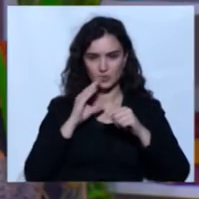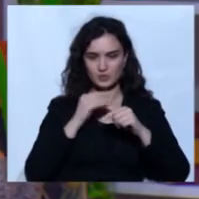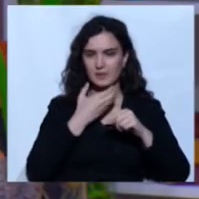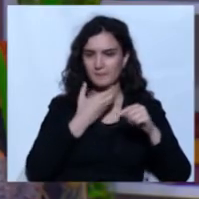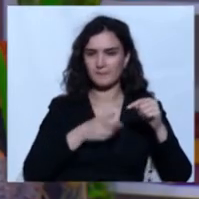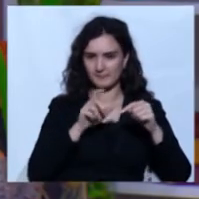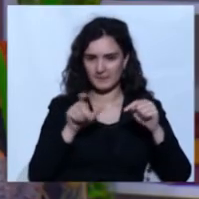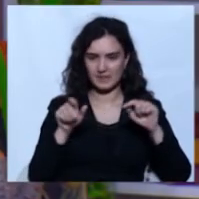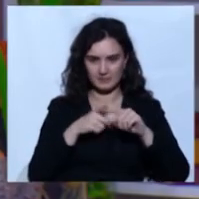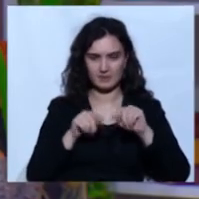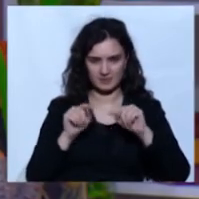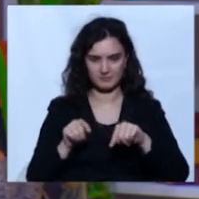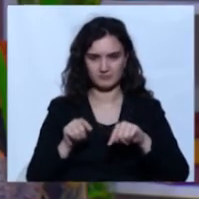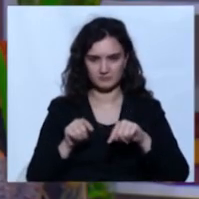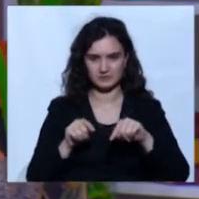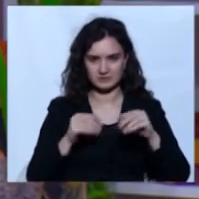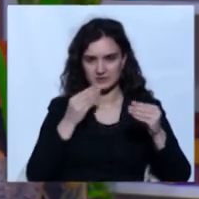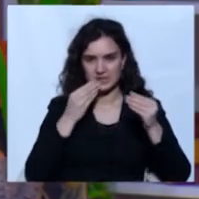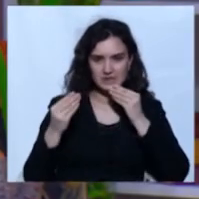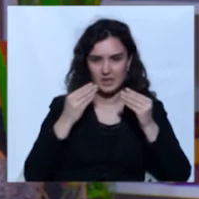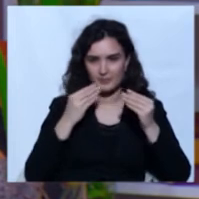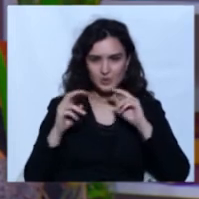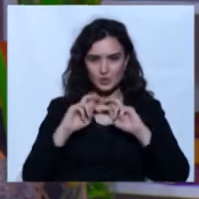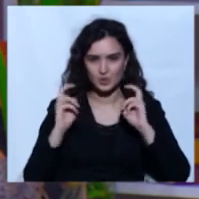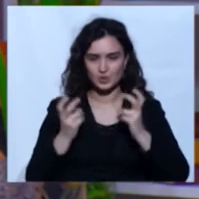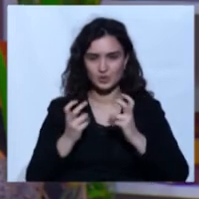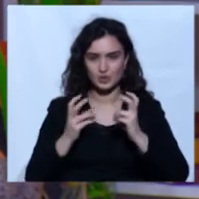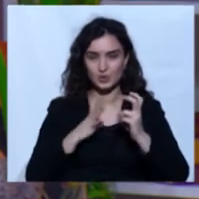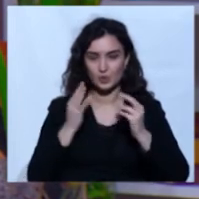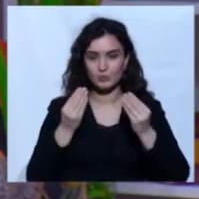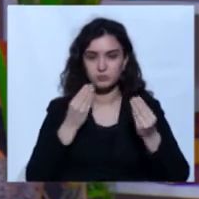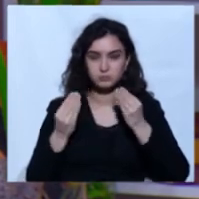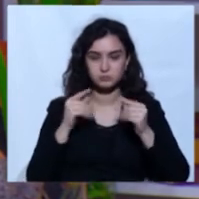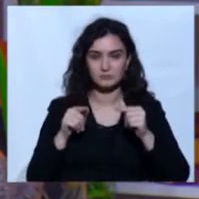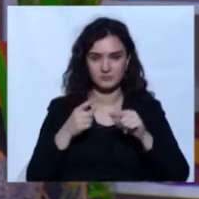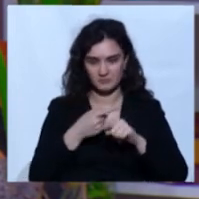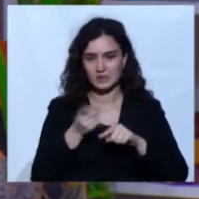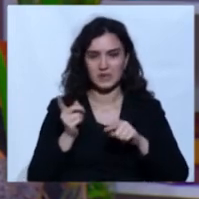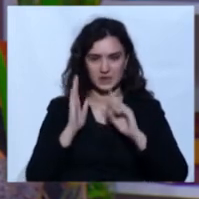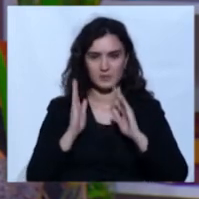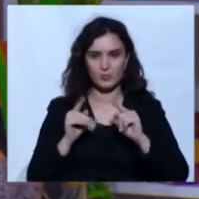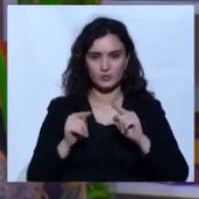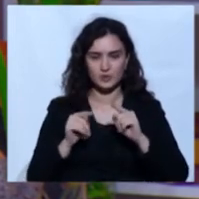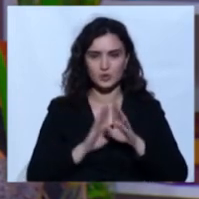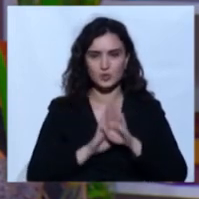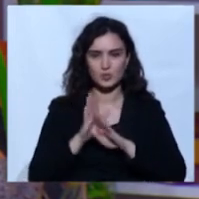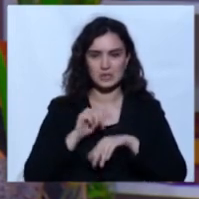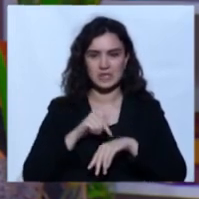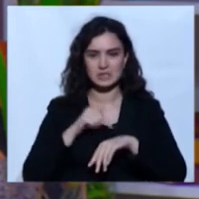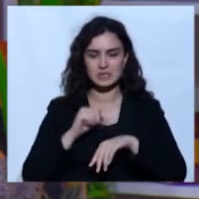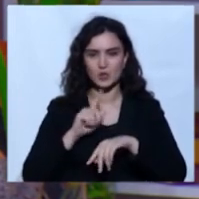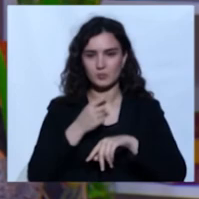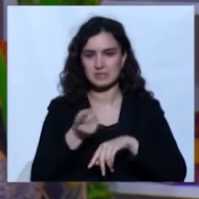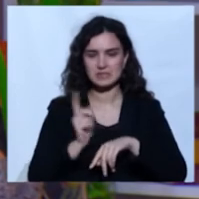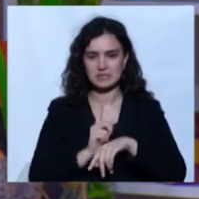ბერები ალბათ ამ სატრაპეზოში მიირთმევდნენ ხოლმე, მათ ექნებოდათ სრული განცდა, რომ